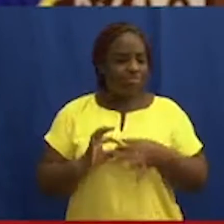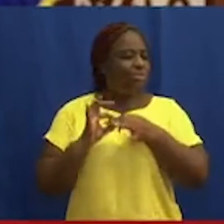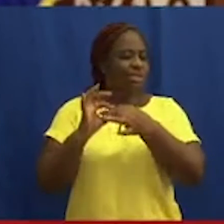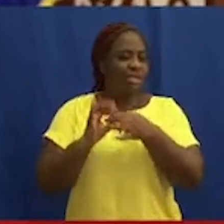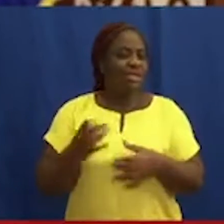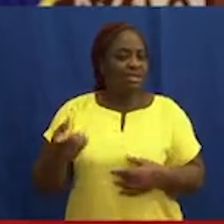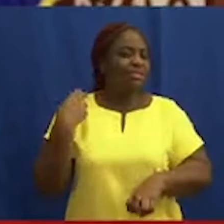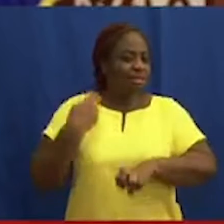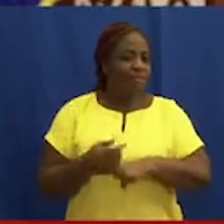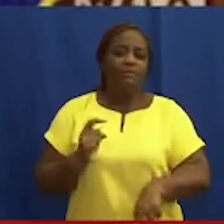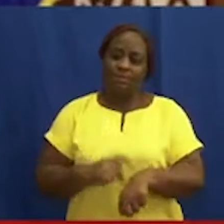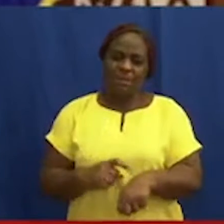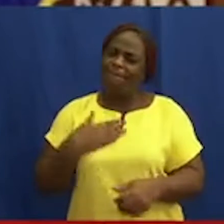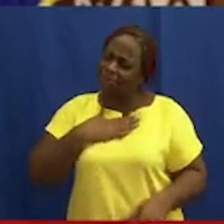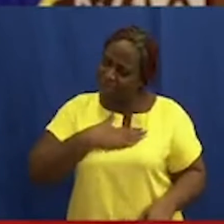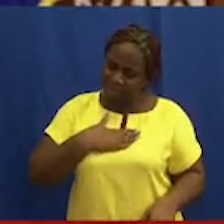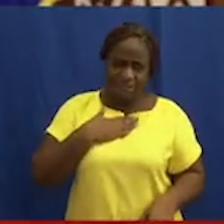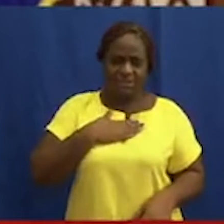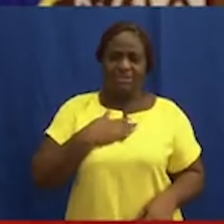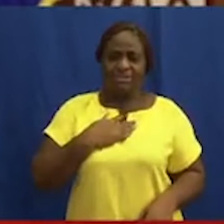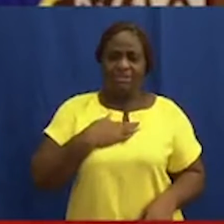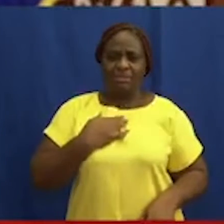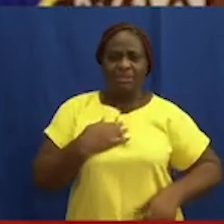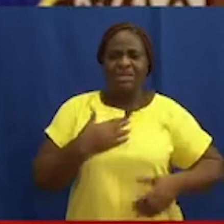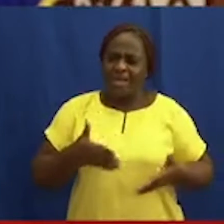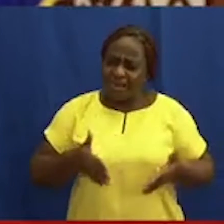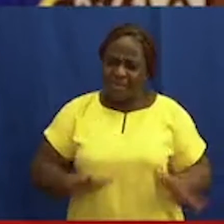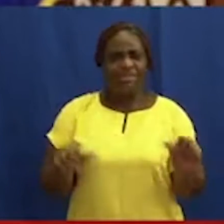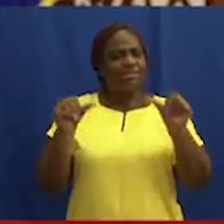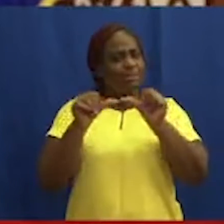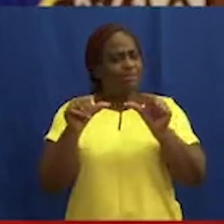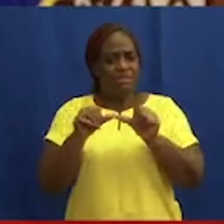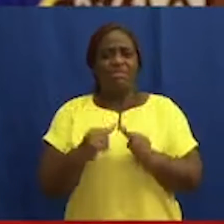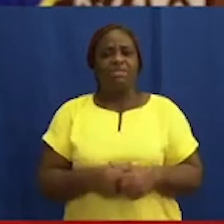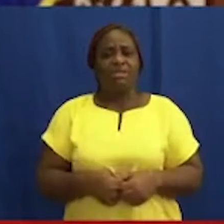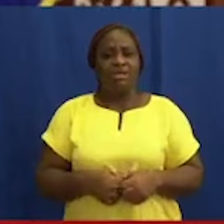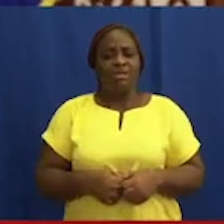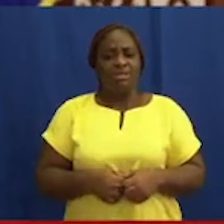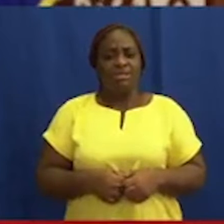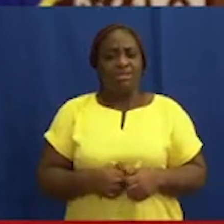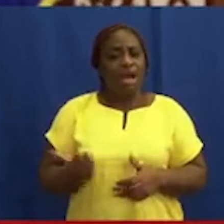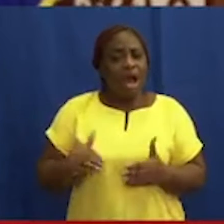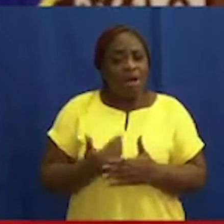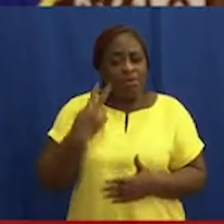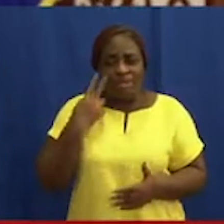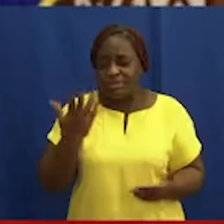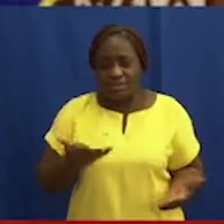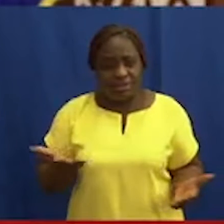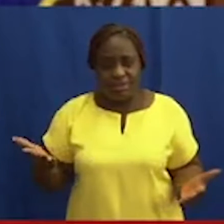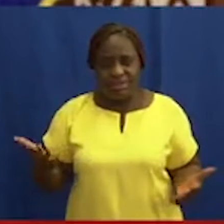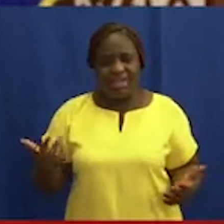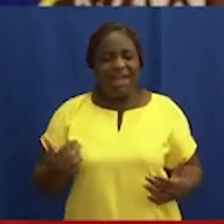mu ya taimaka wajen yin kishin kasa domin tallafawa hukumar karban harajin kasa na yin